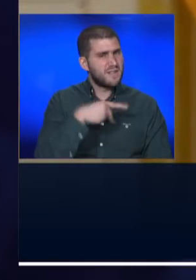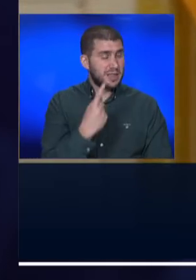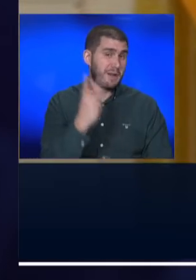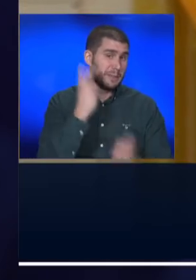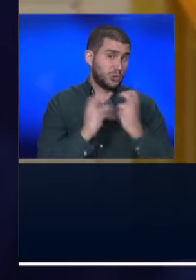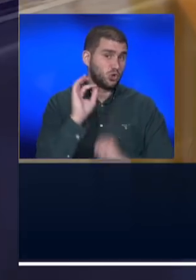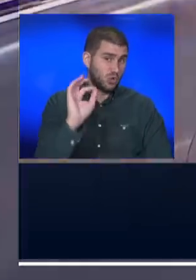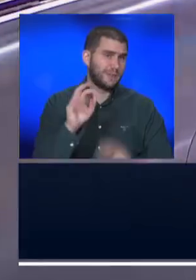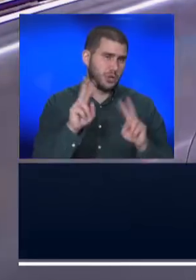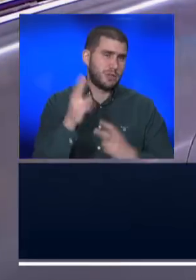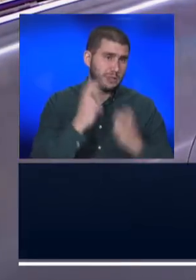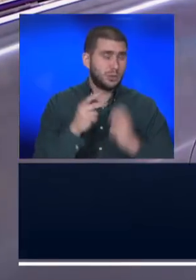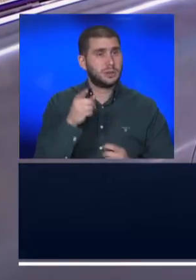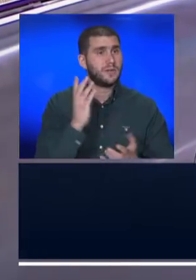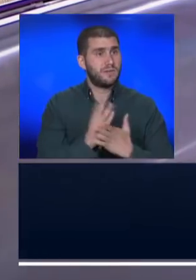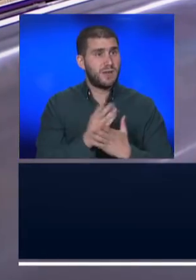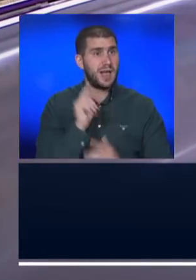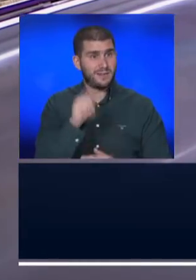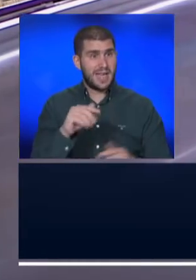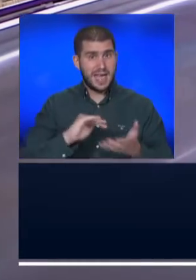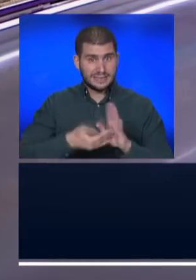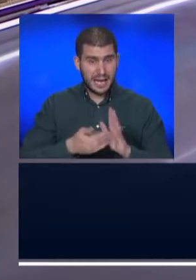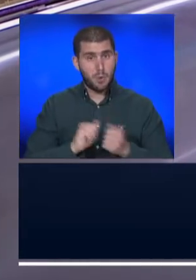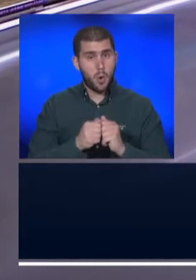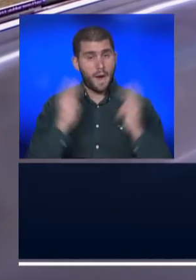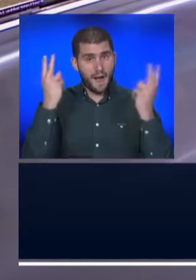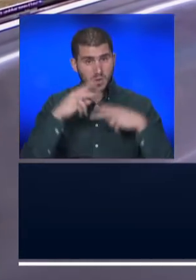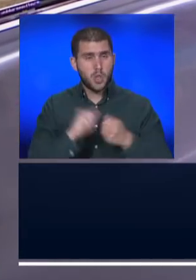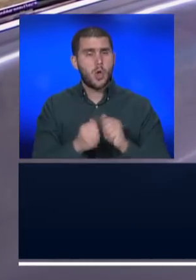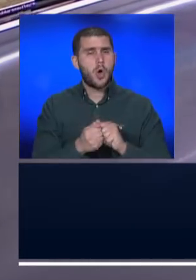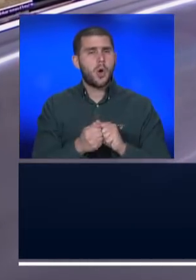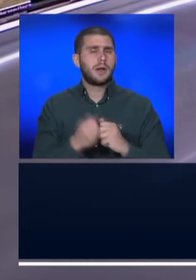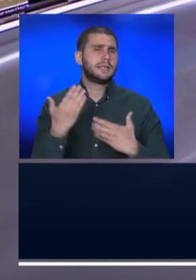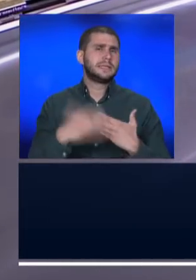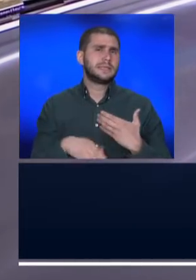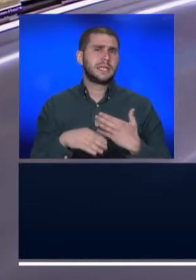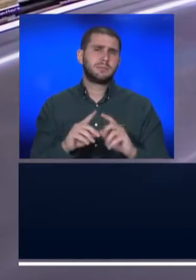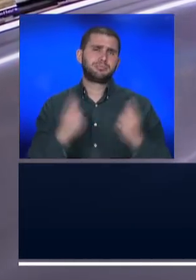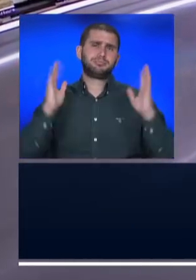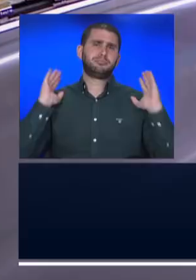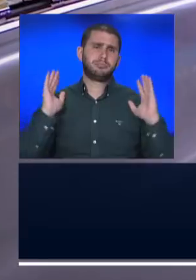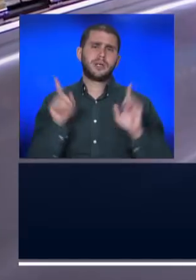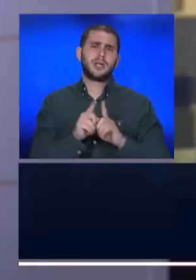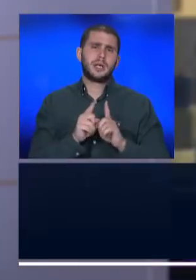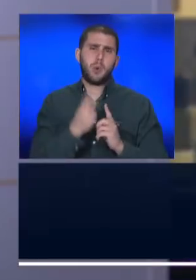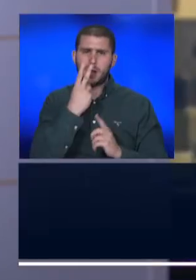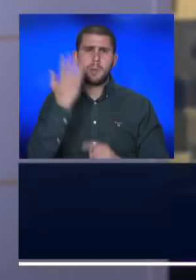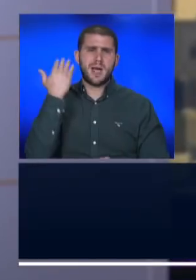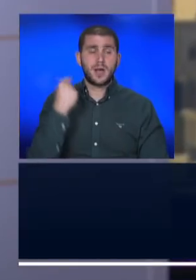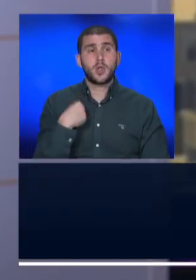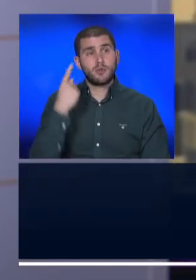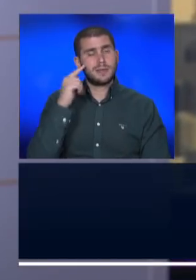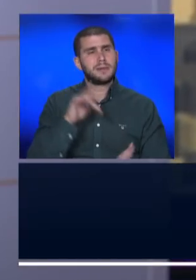זה הולך לקראת הסכם, לקראת הבנות, או שזה הולך להסתם בבת אחת, כי ראינו את זה בעבר? אני חושבת שאנחנו נמצאים בנקודה מאוד